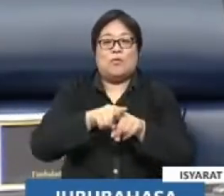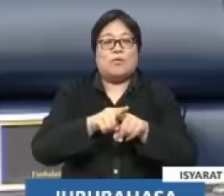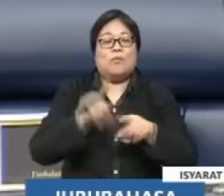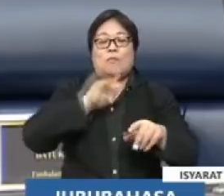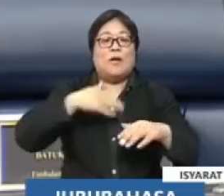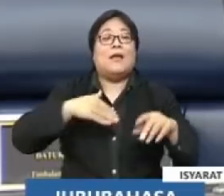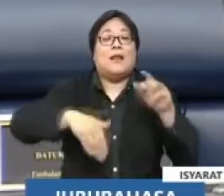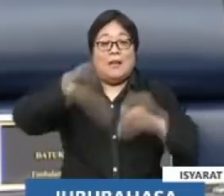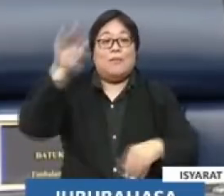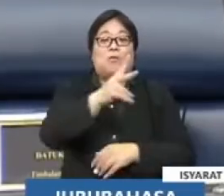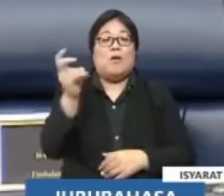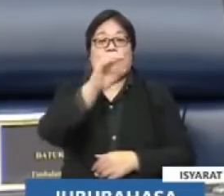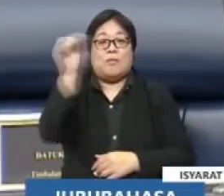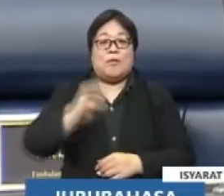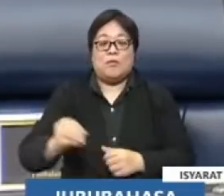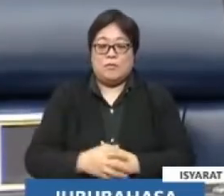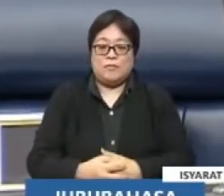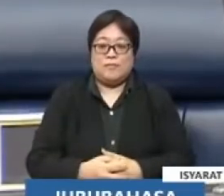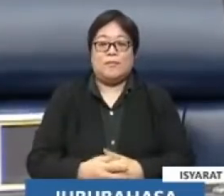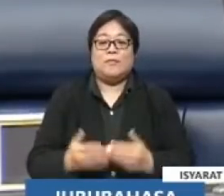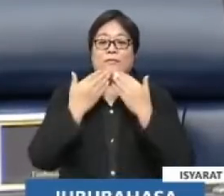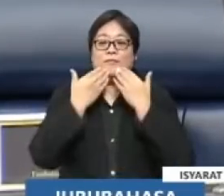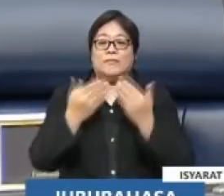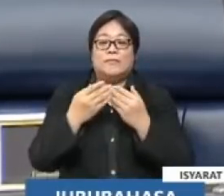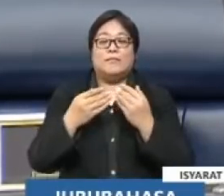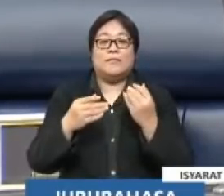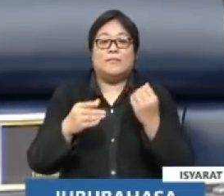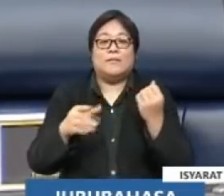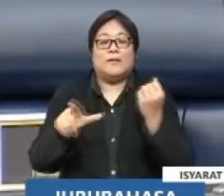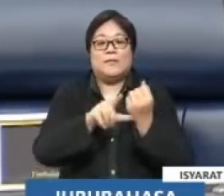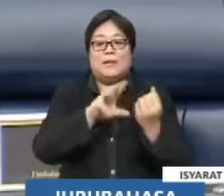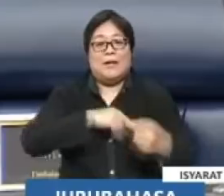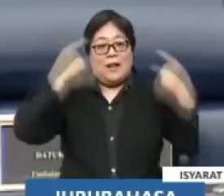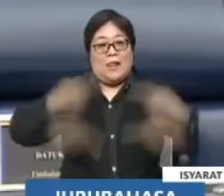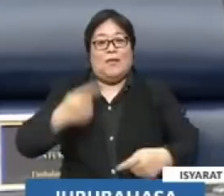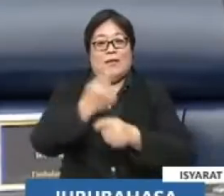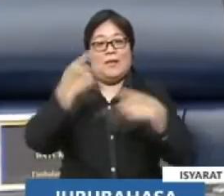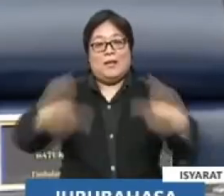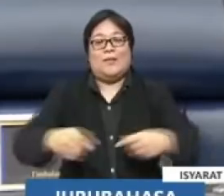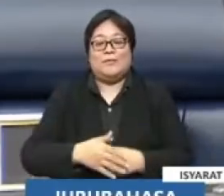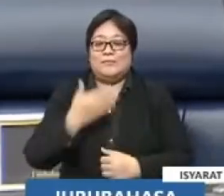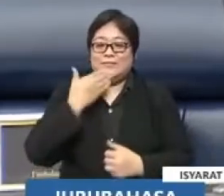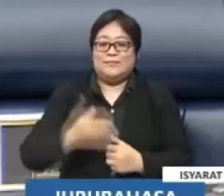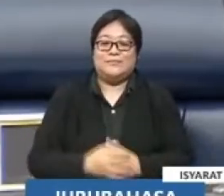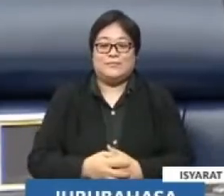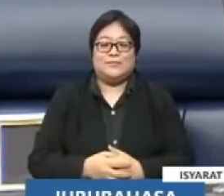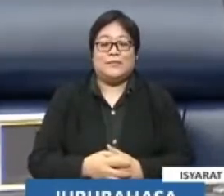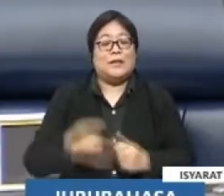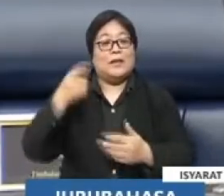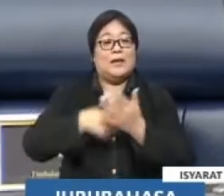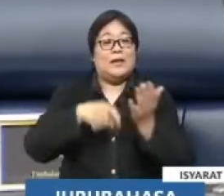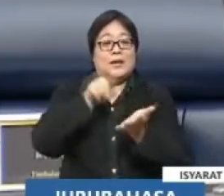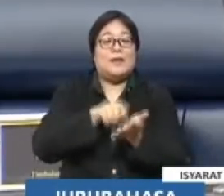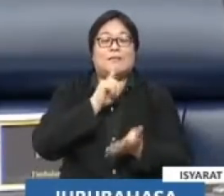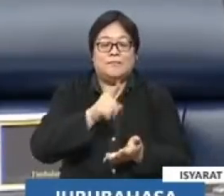1%, lebih daripada 200%. Terima kasih Timbalan Menteri. Lawan tetap lawan. Terima kasih. Berkaitan dengan harga